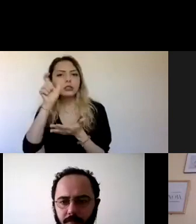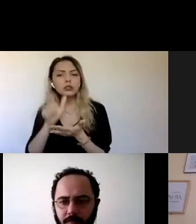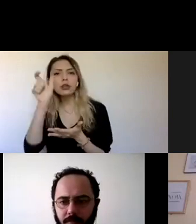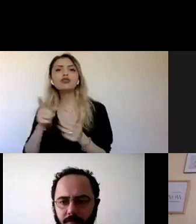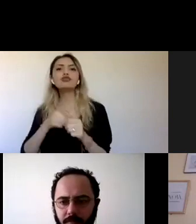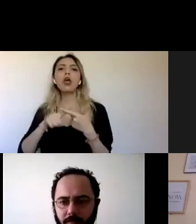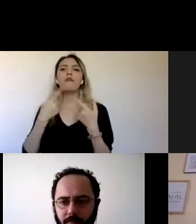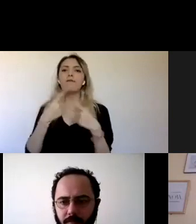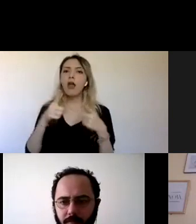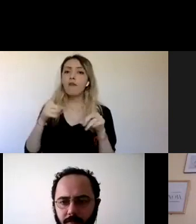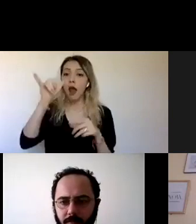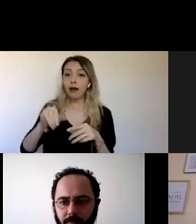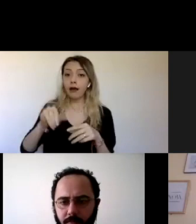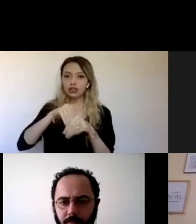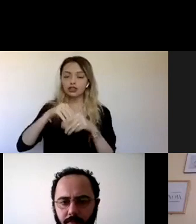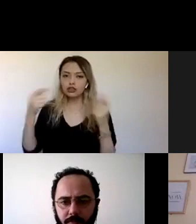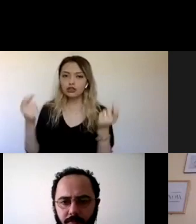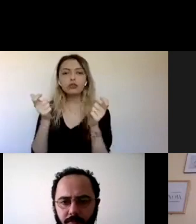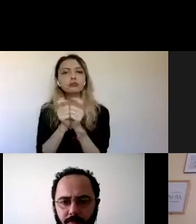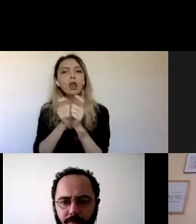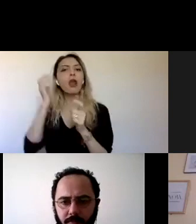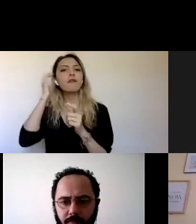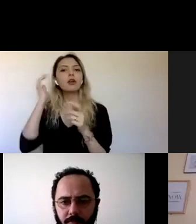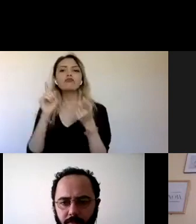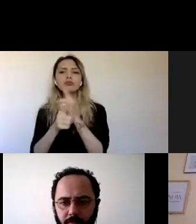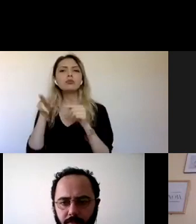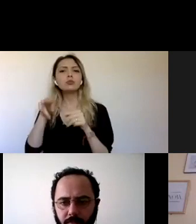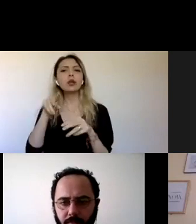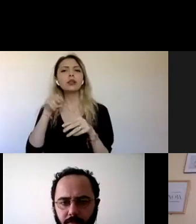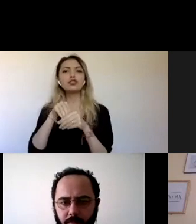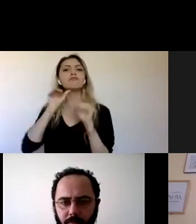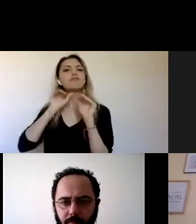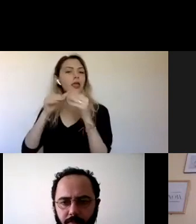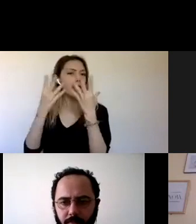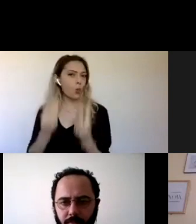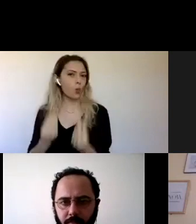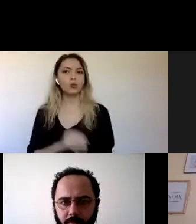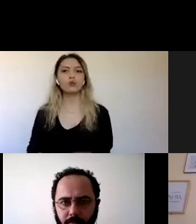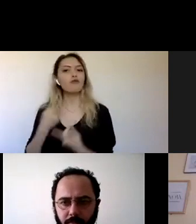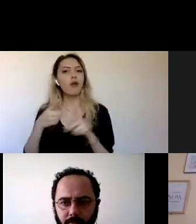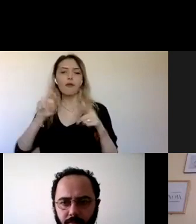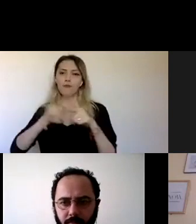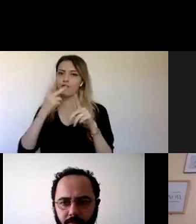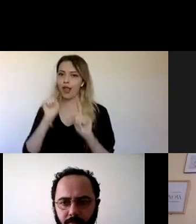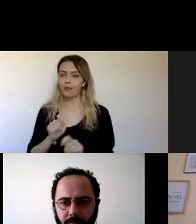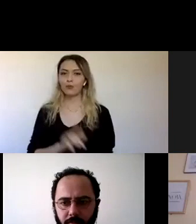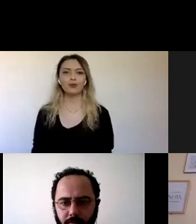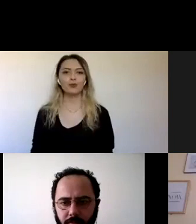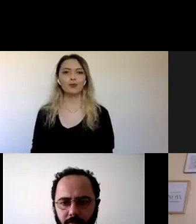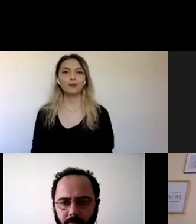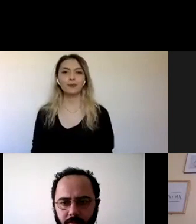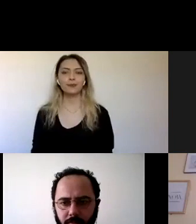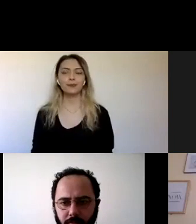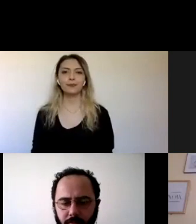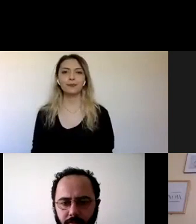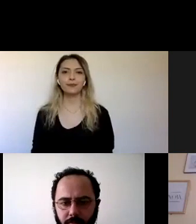örgütleri güçlendirmeye yönelik bir takım işler yapmaya çalışıyoruz deyip kısaca kendimden bahsetmiş olayım. Aslında